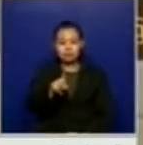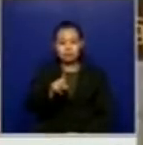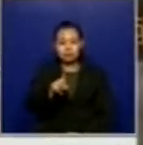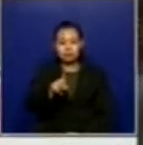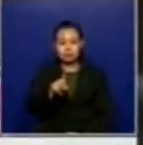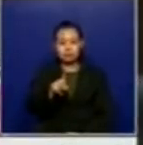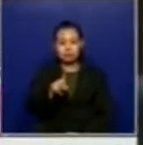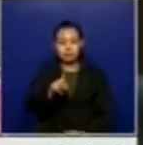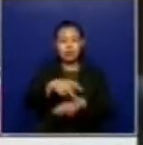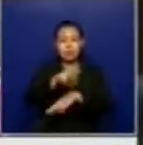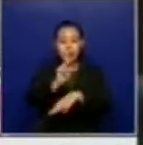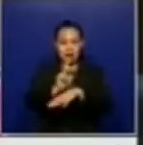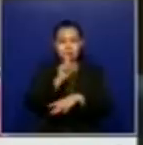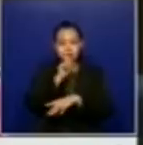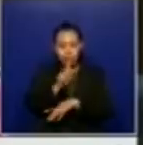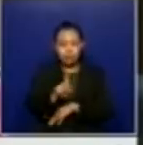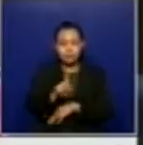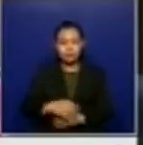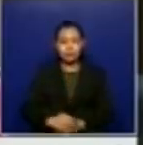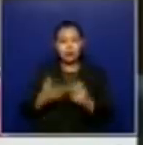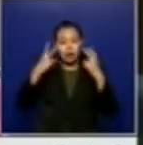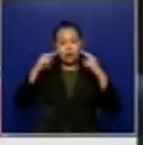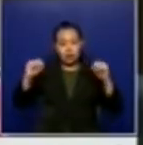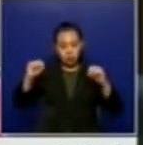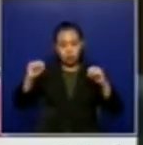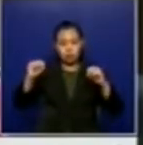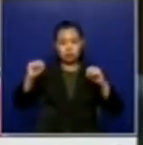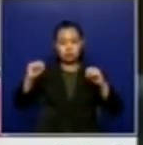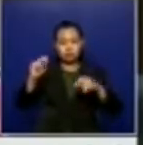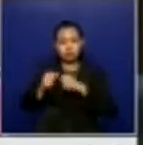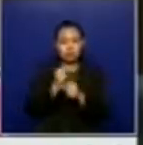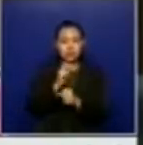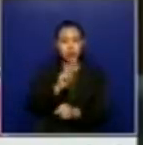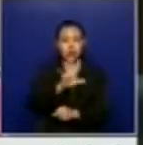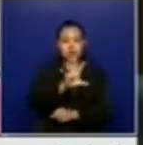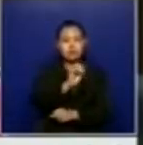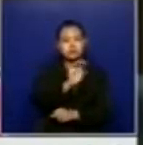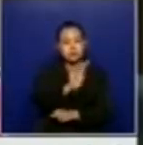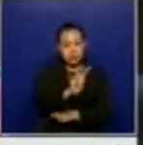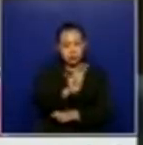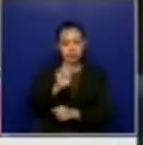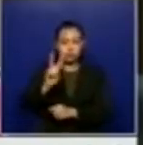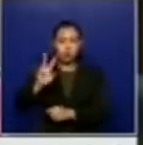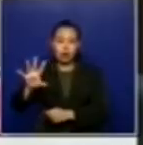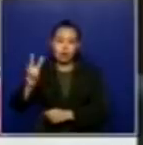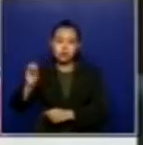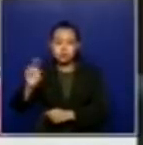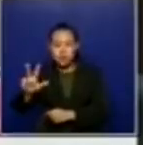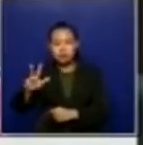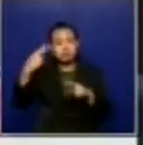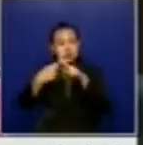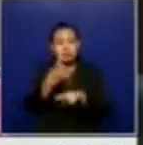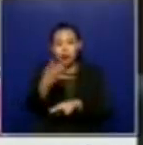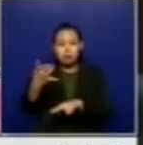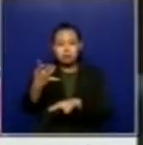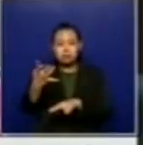ามย้อนกลับไปท่านประธานฮะนายกรัฐมนตรีปี2557กับ2563ชื่ออะไรครับท่านต